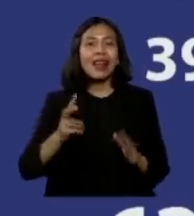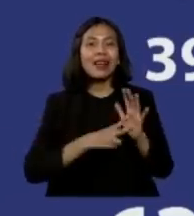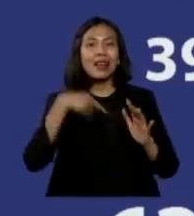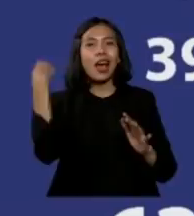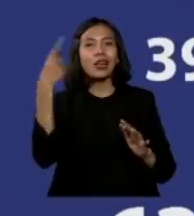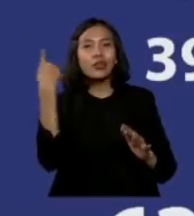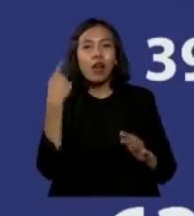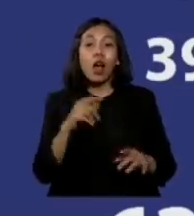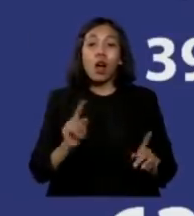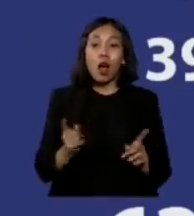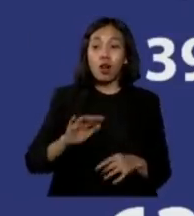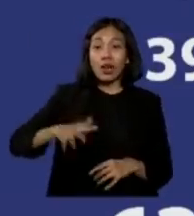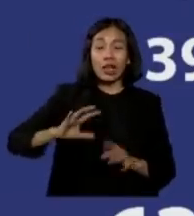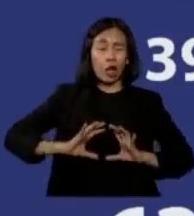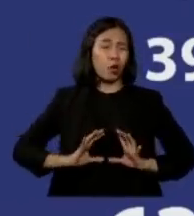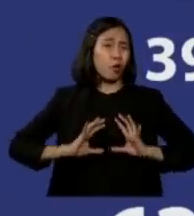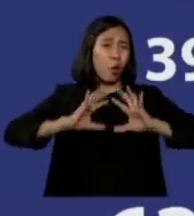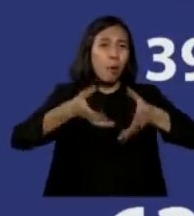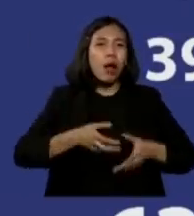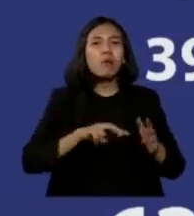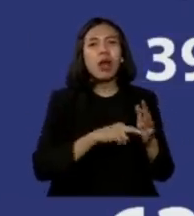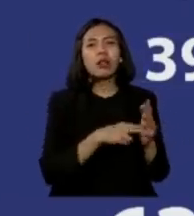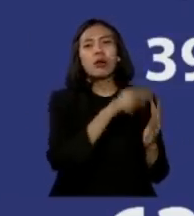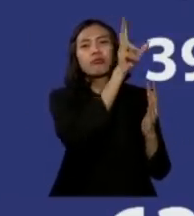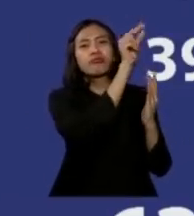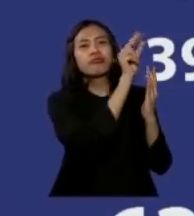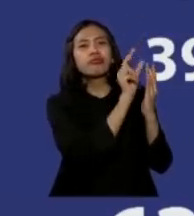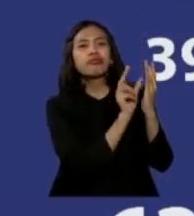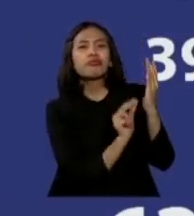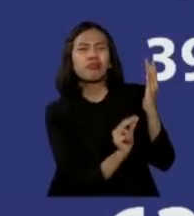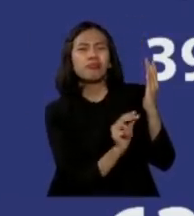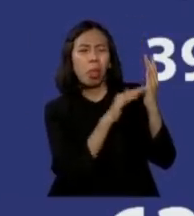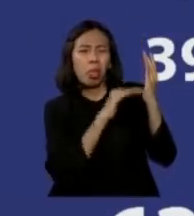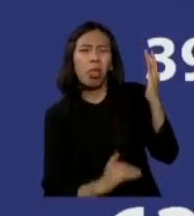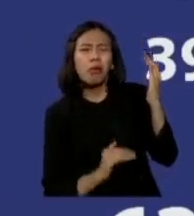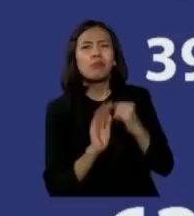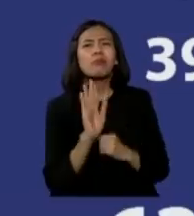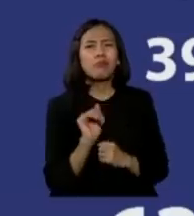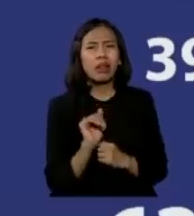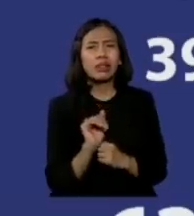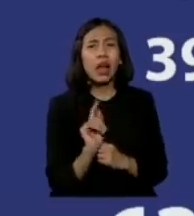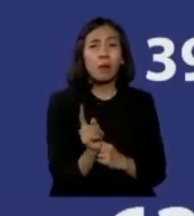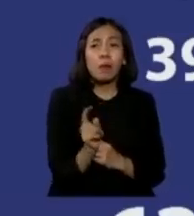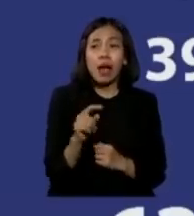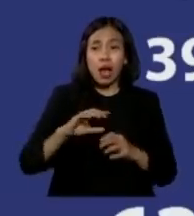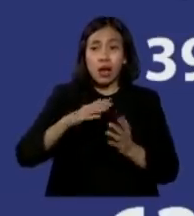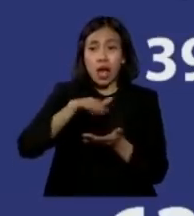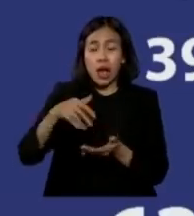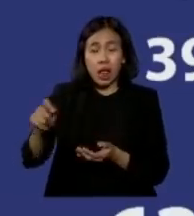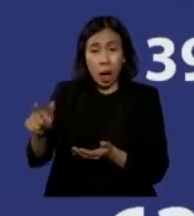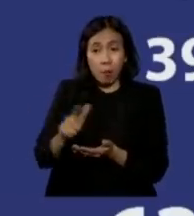melihat rata-rata Global memang masih berada di bawah karena rata-rata Global hari ini dilaporkan